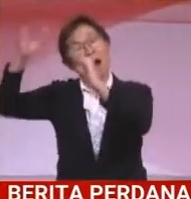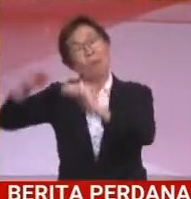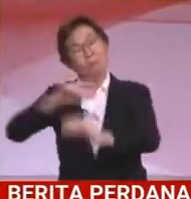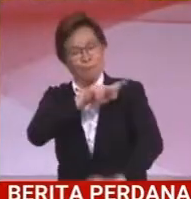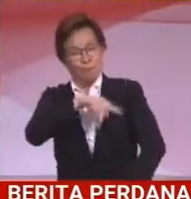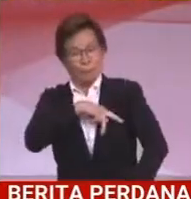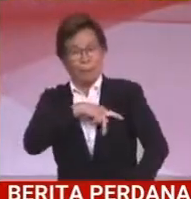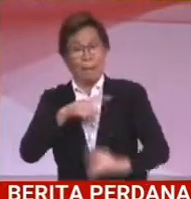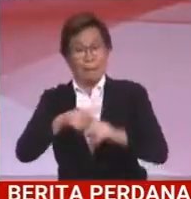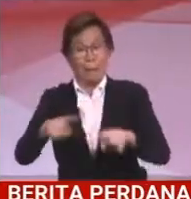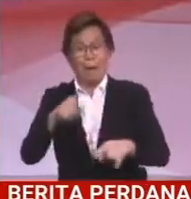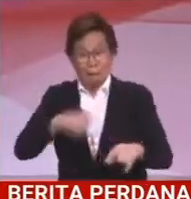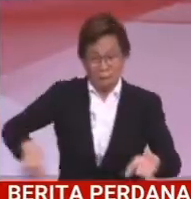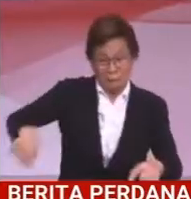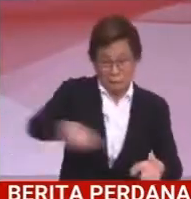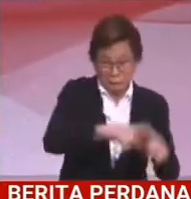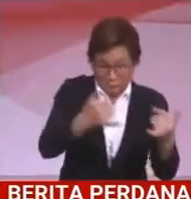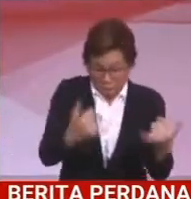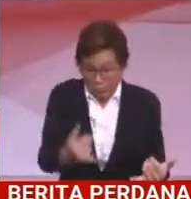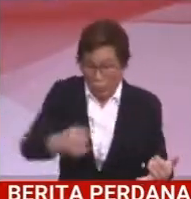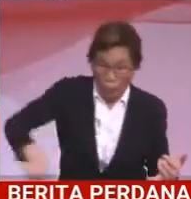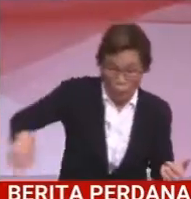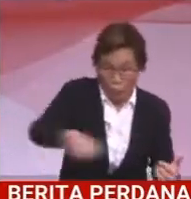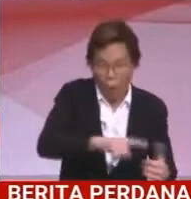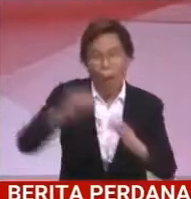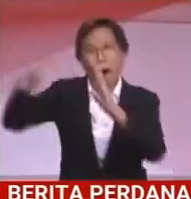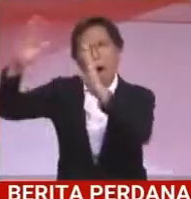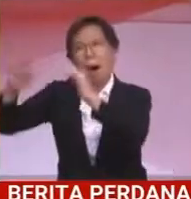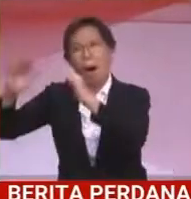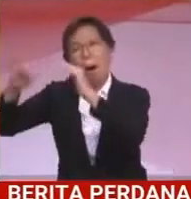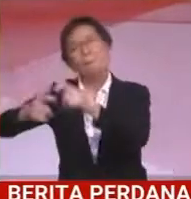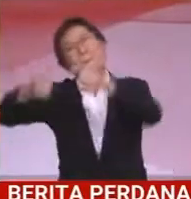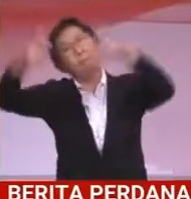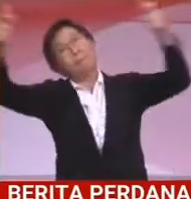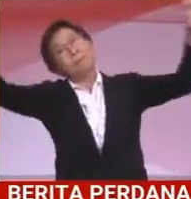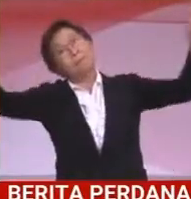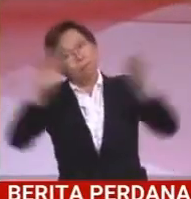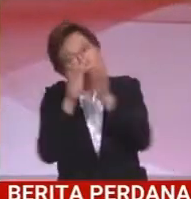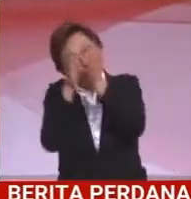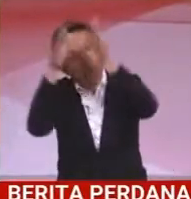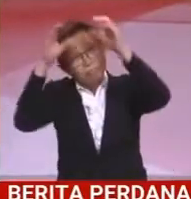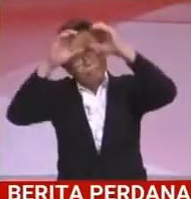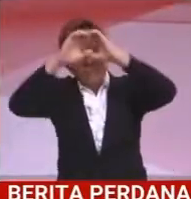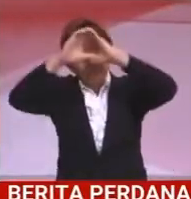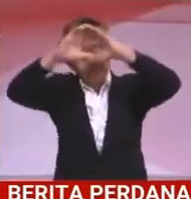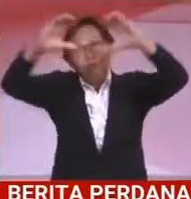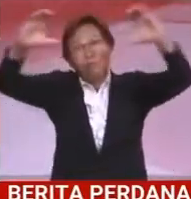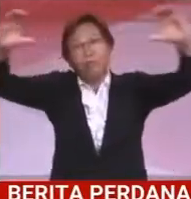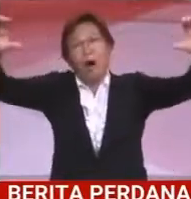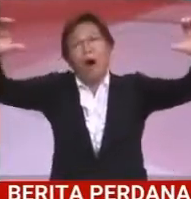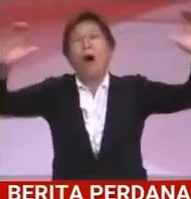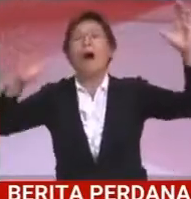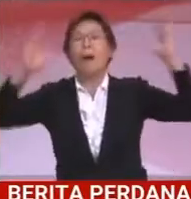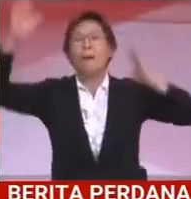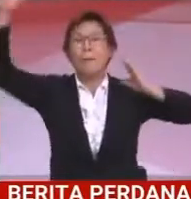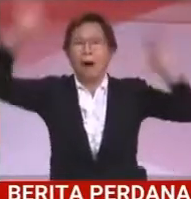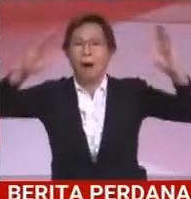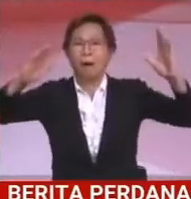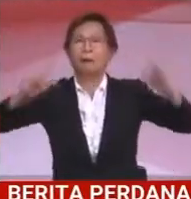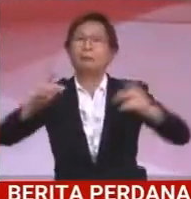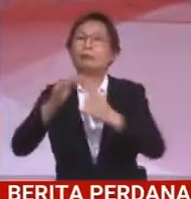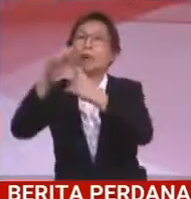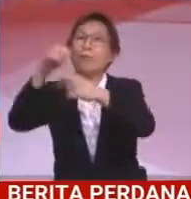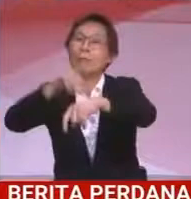peribadi, namun rata-rata kali ini mereka mempunyai harapan lebih besar terhadap negara, terutama dalam mendepani